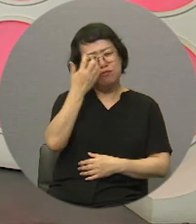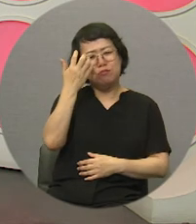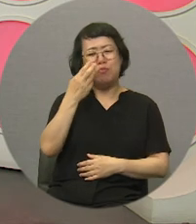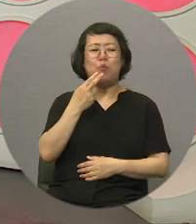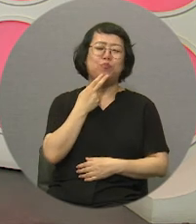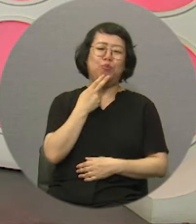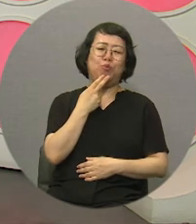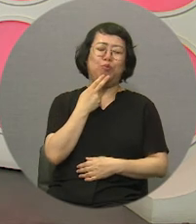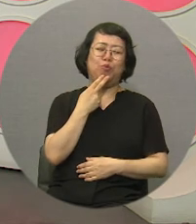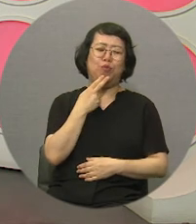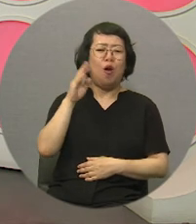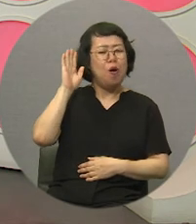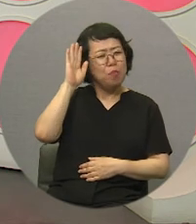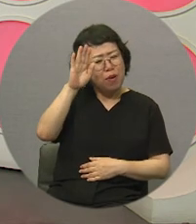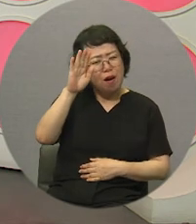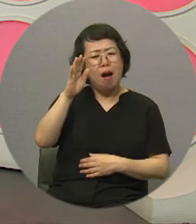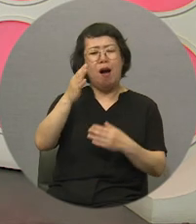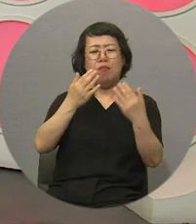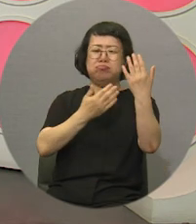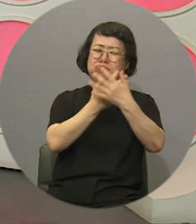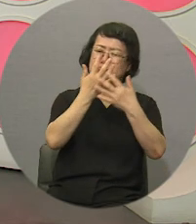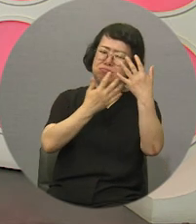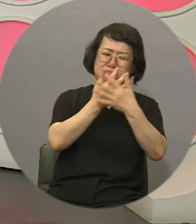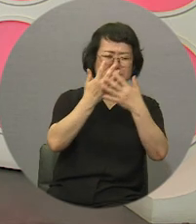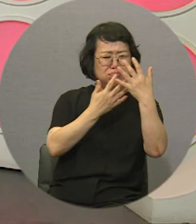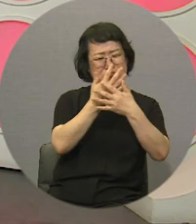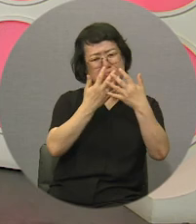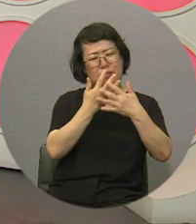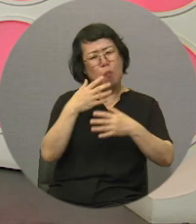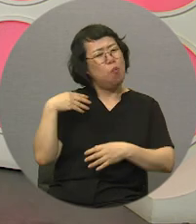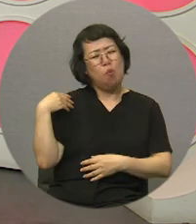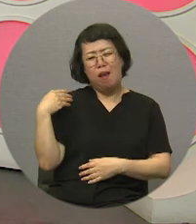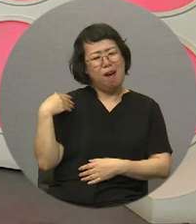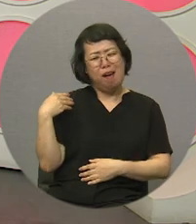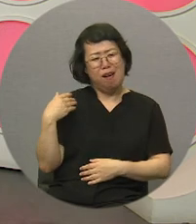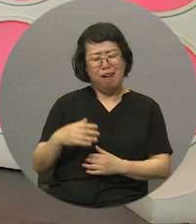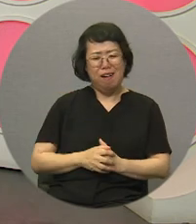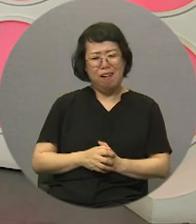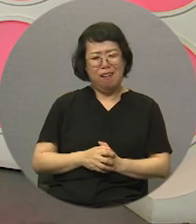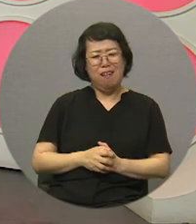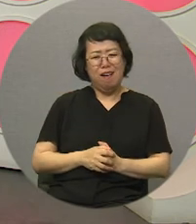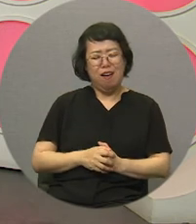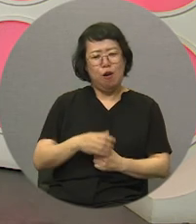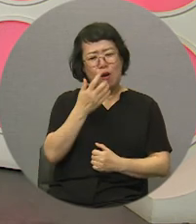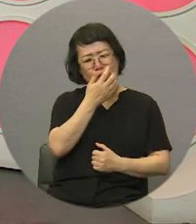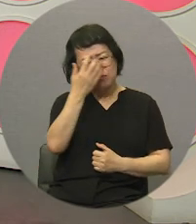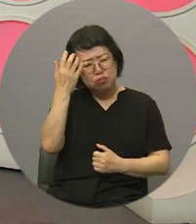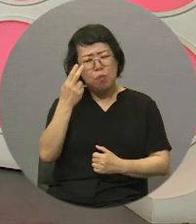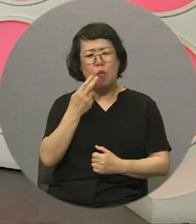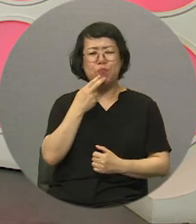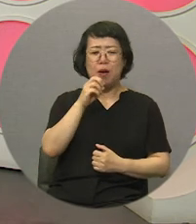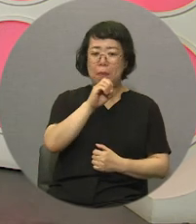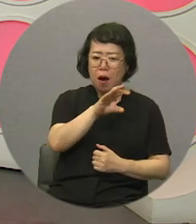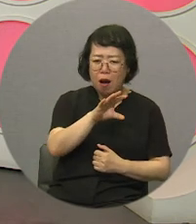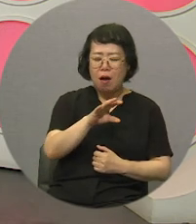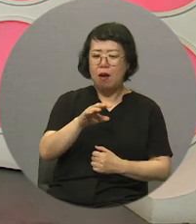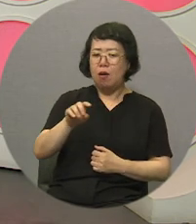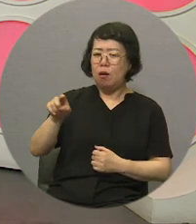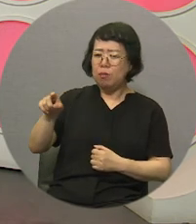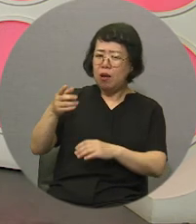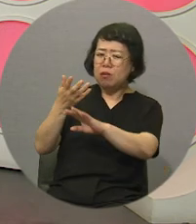없었단 말이죠. 장래희망이 없다고 말을 하면요, 일반적으로 다른 어른들은 당황을